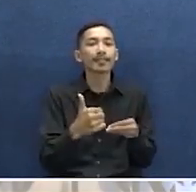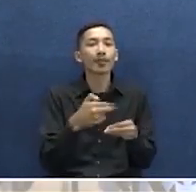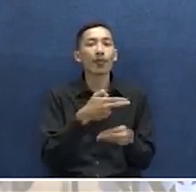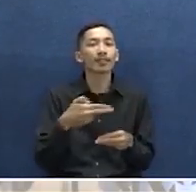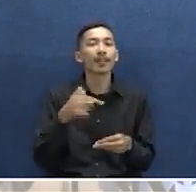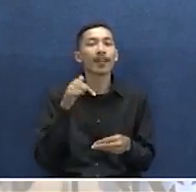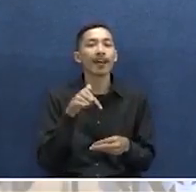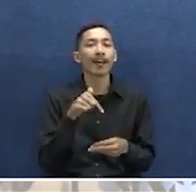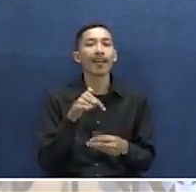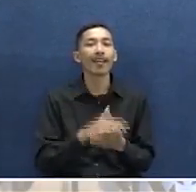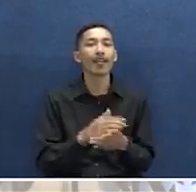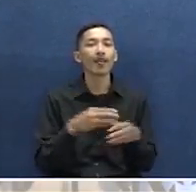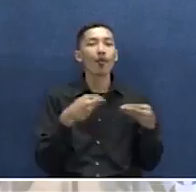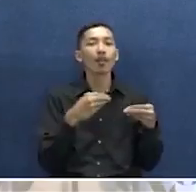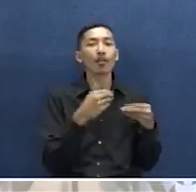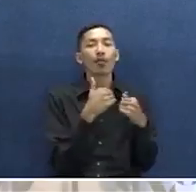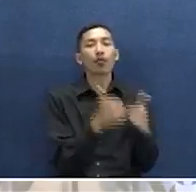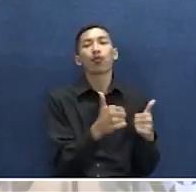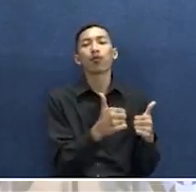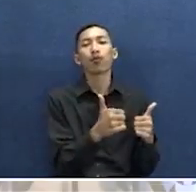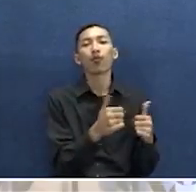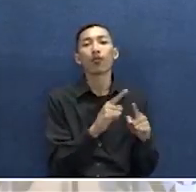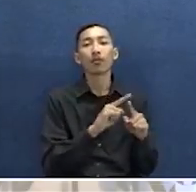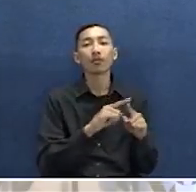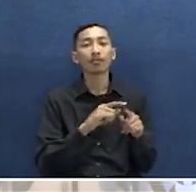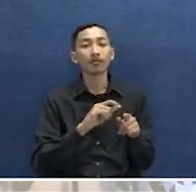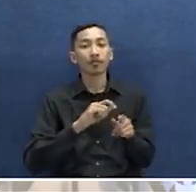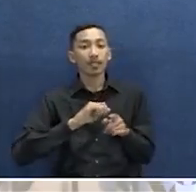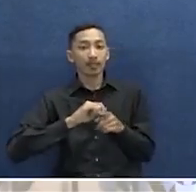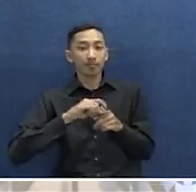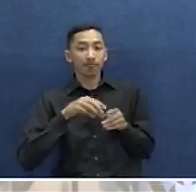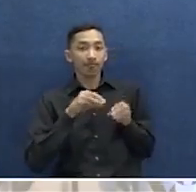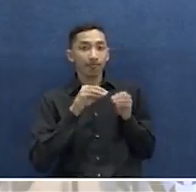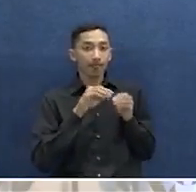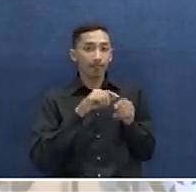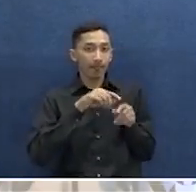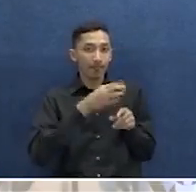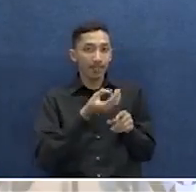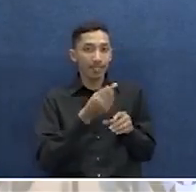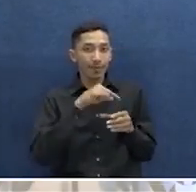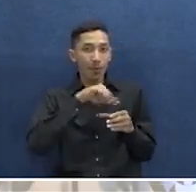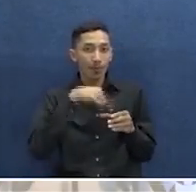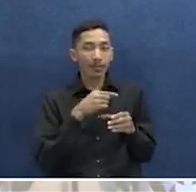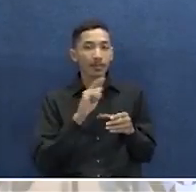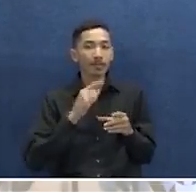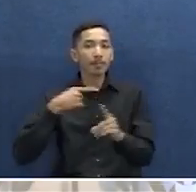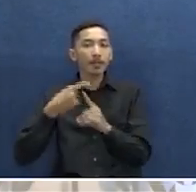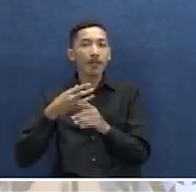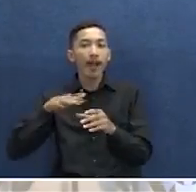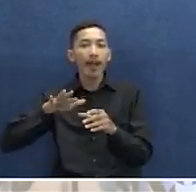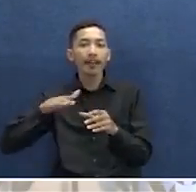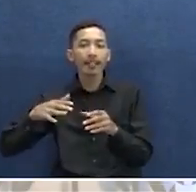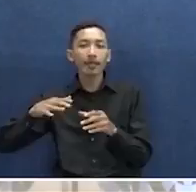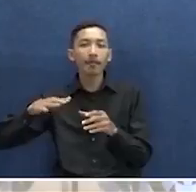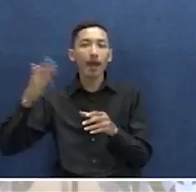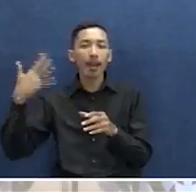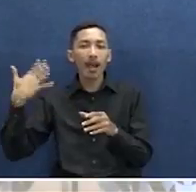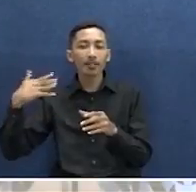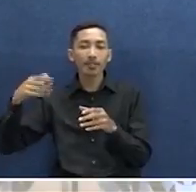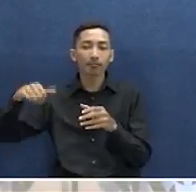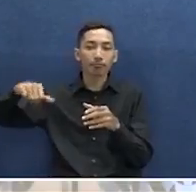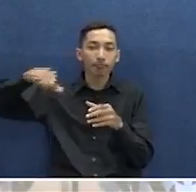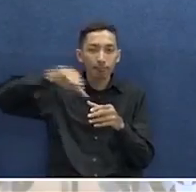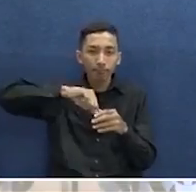yang sama sama-sama berkualitas tapi di thread dengan cara yang berbeda dengan air dengan suhu yang berbeda atau dengan cara